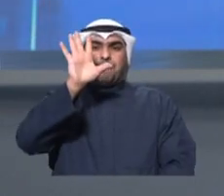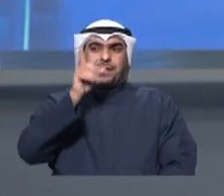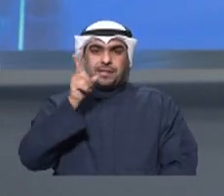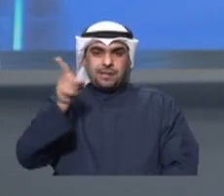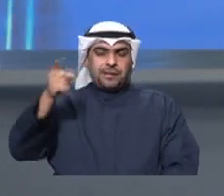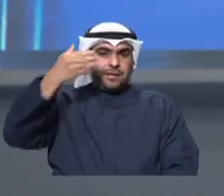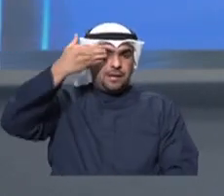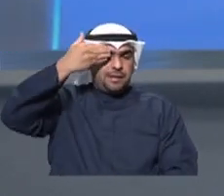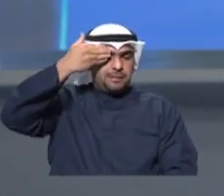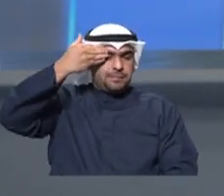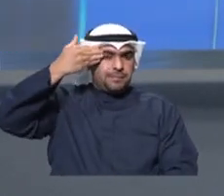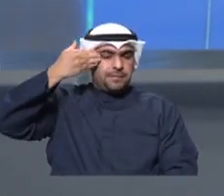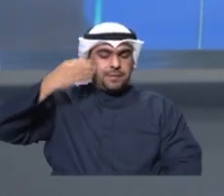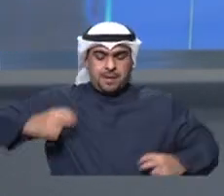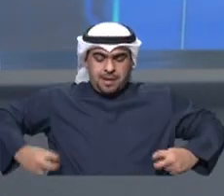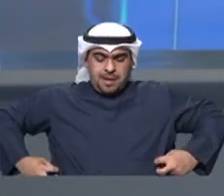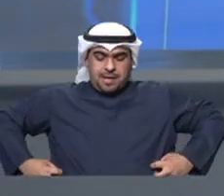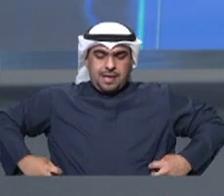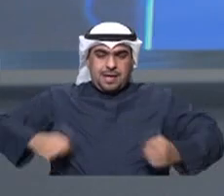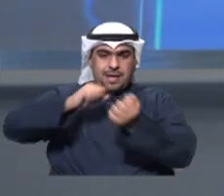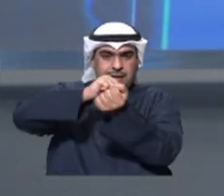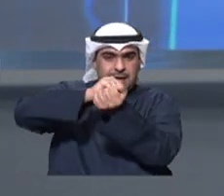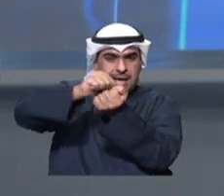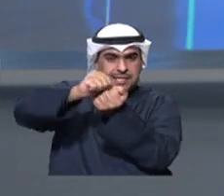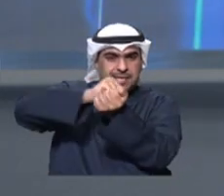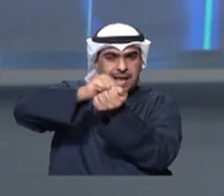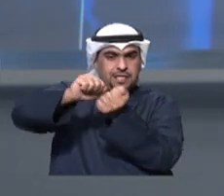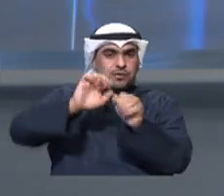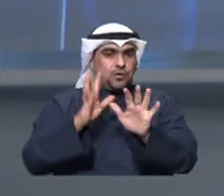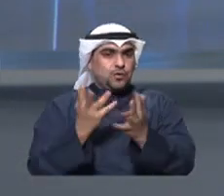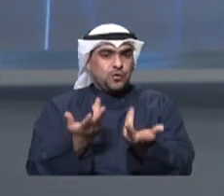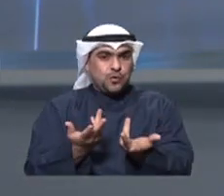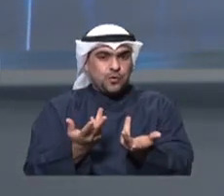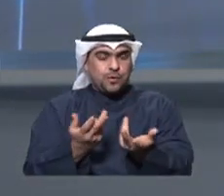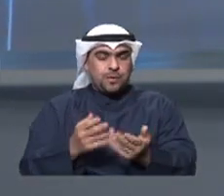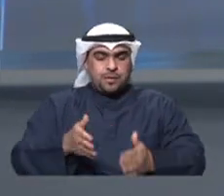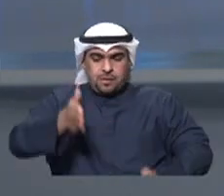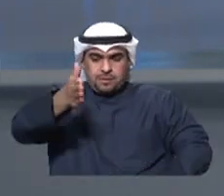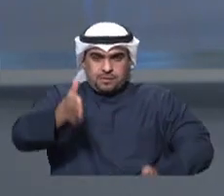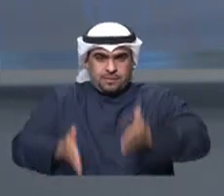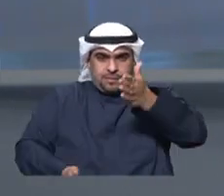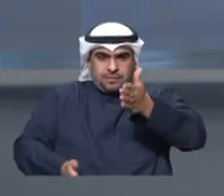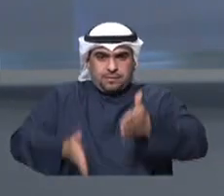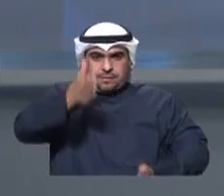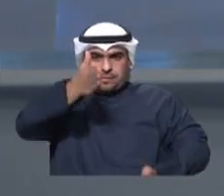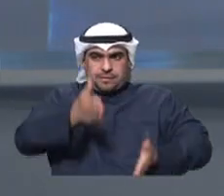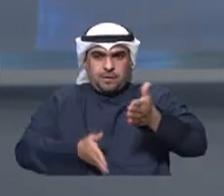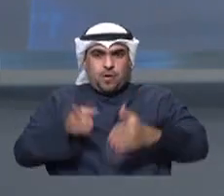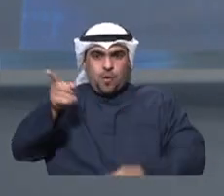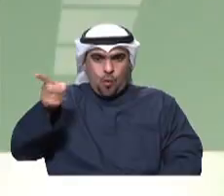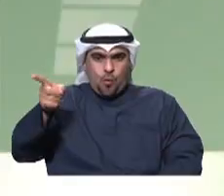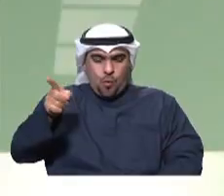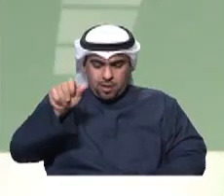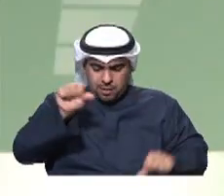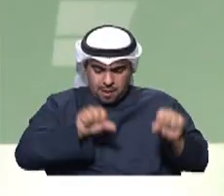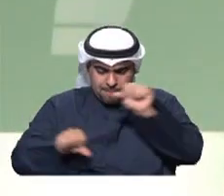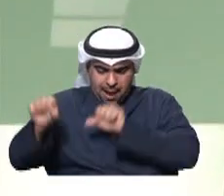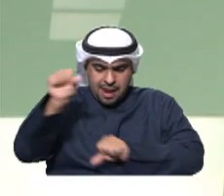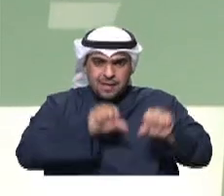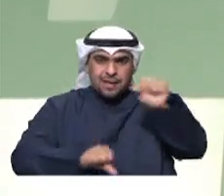الروبوت الآلي في المركز نقلة نوعية لعلاج الأمراض المعقدة والمستعصية.